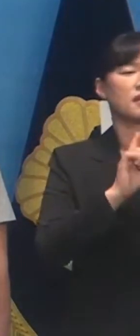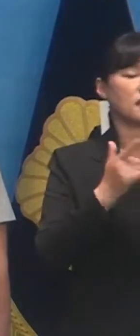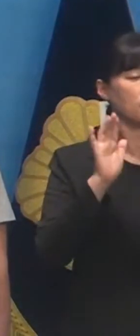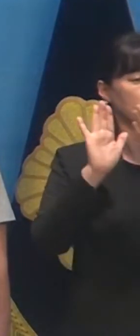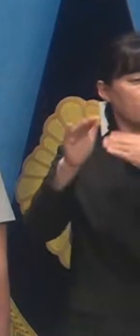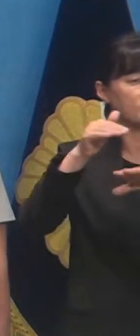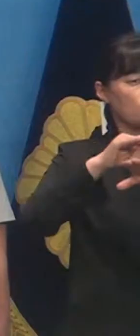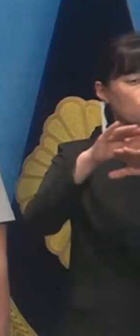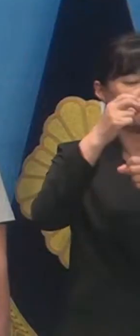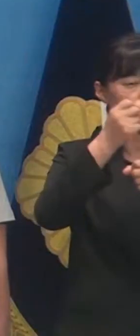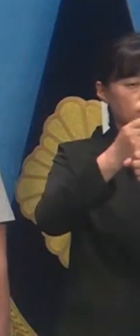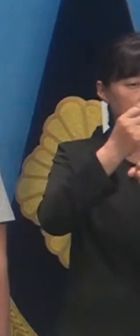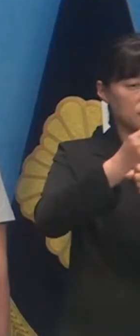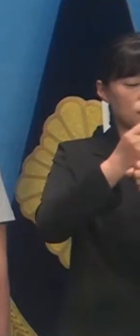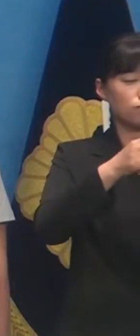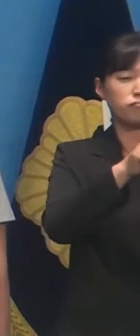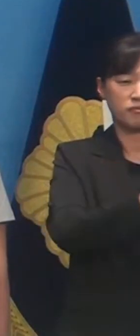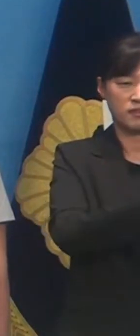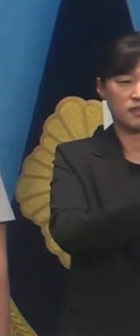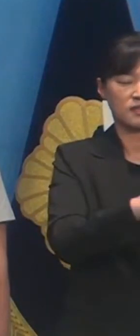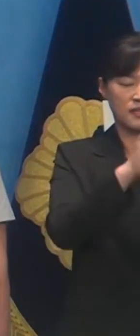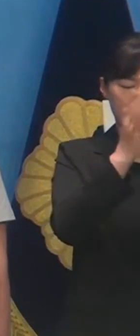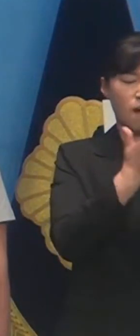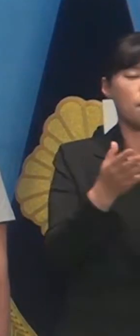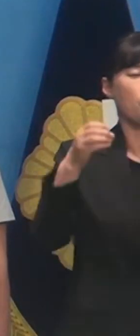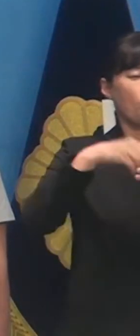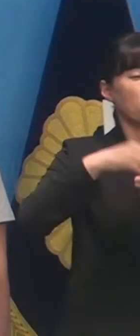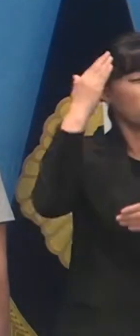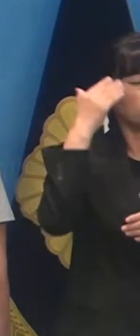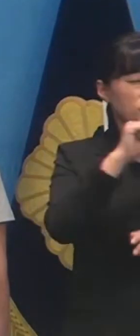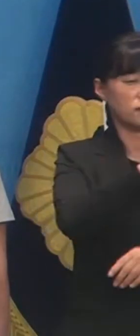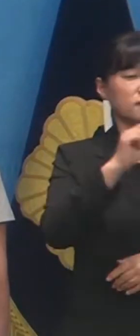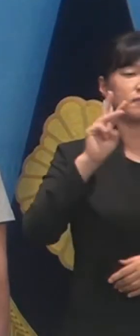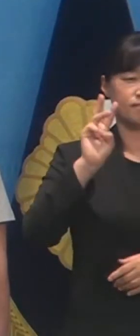미래차 문제까지 포함해서 한국GM의